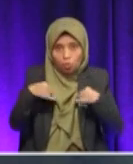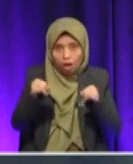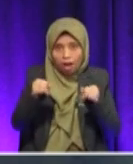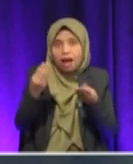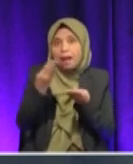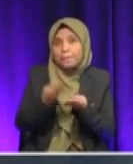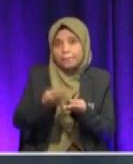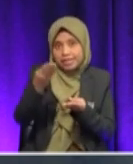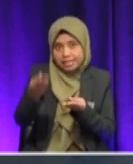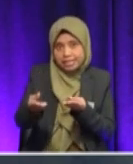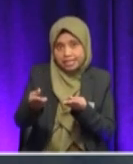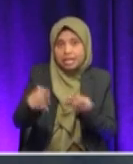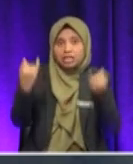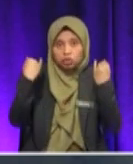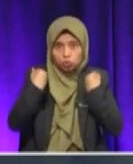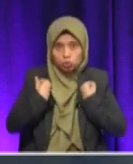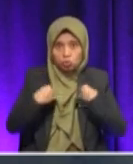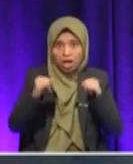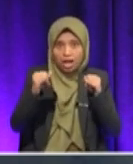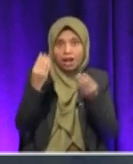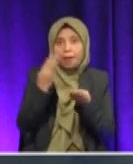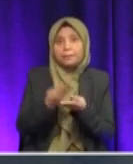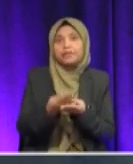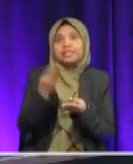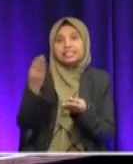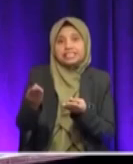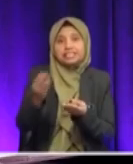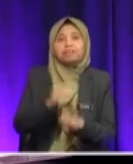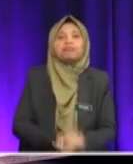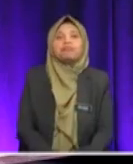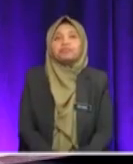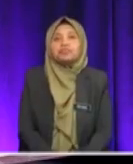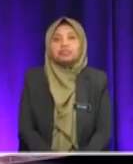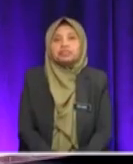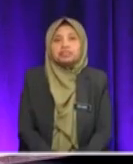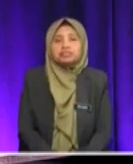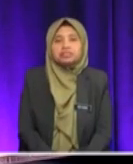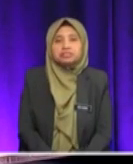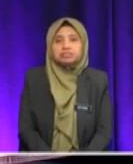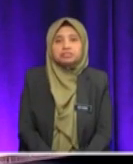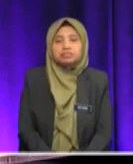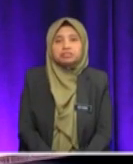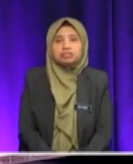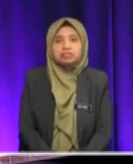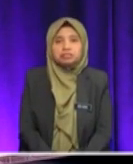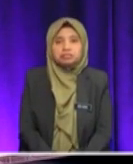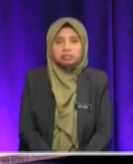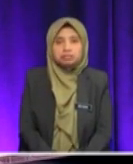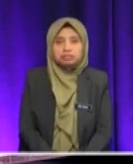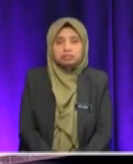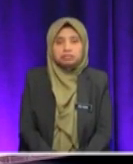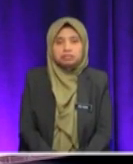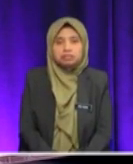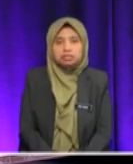syafika beli ah bukan Oke hei cilik Enno cache